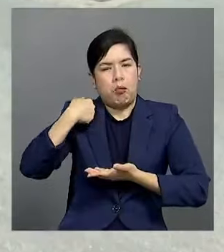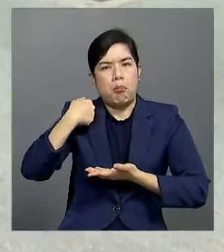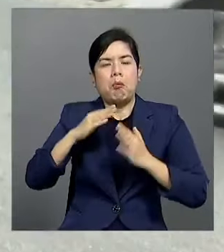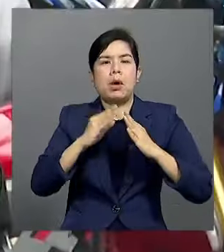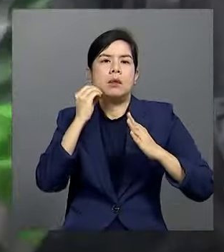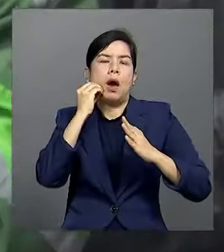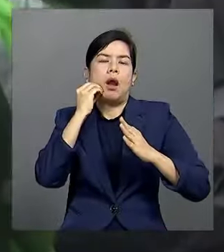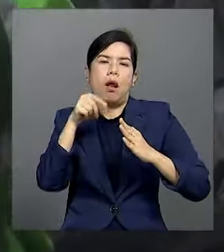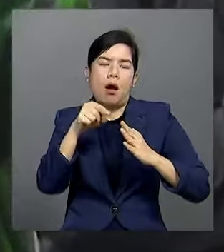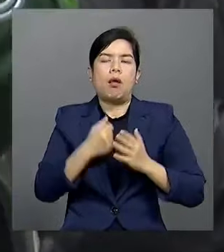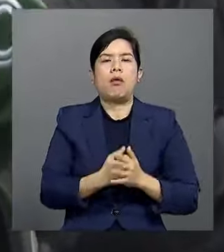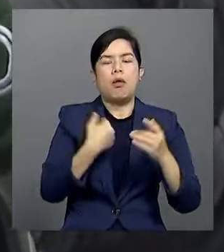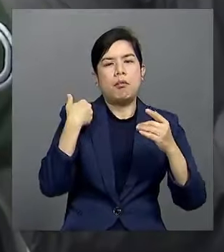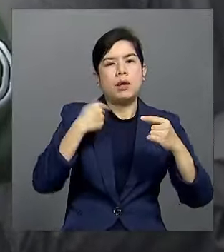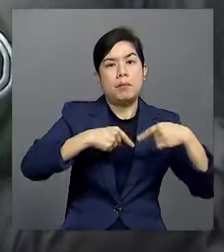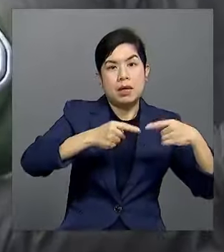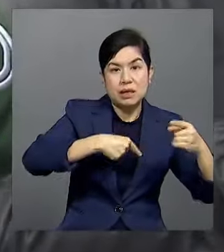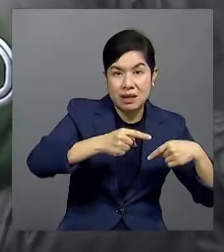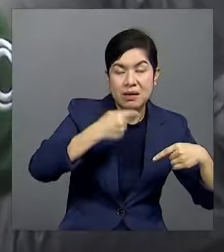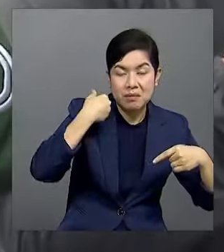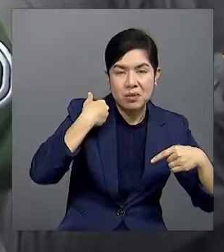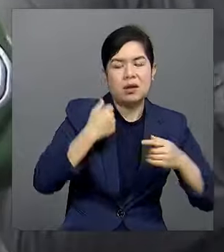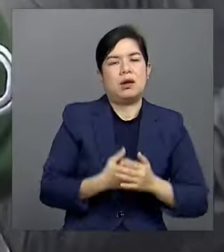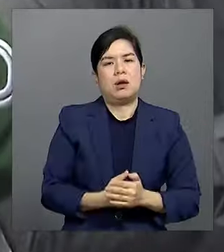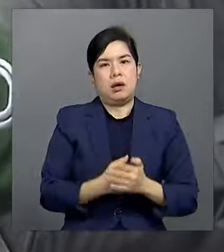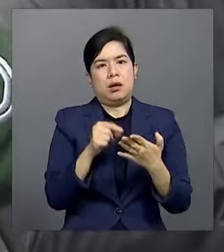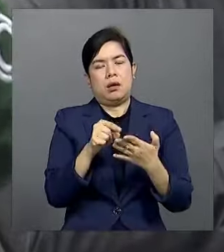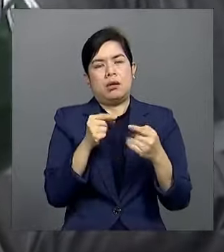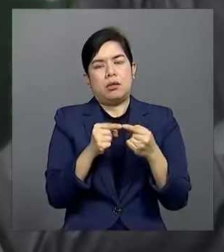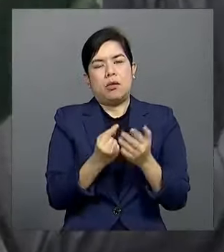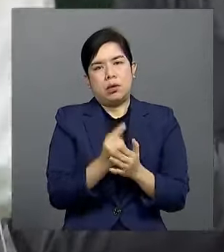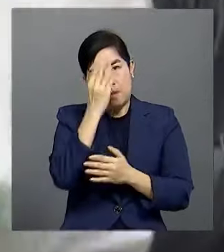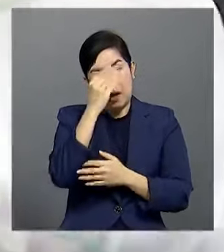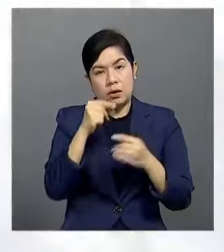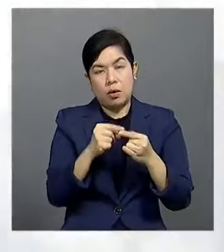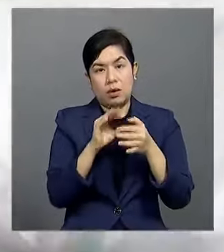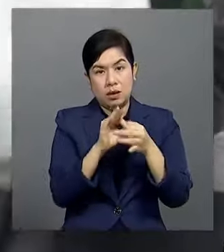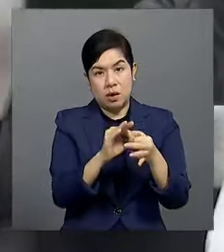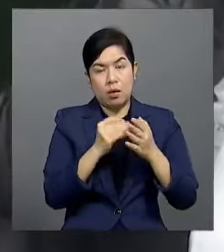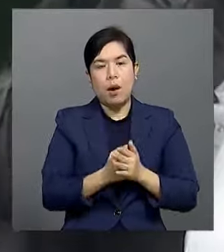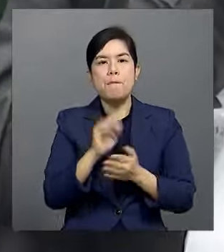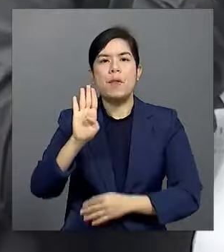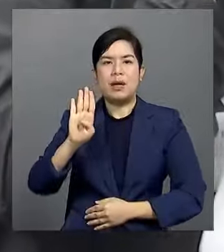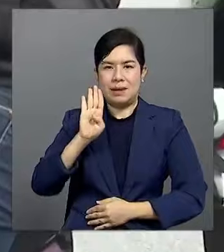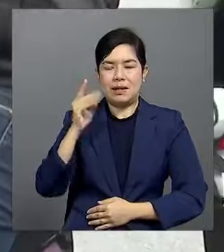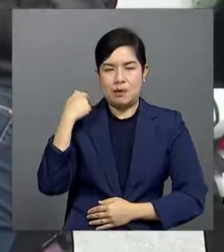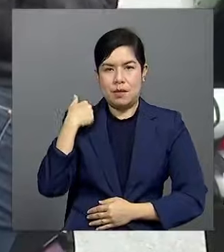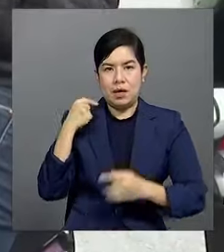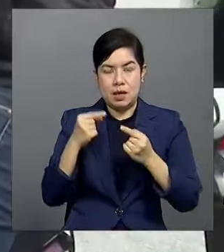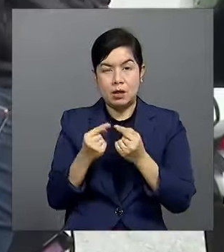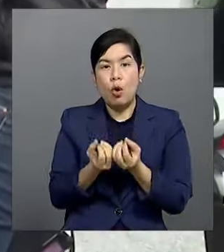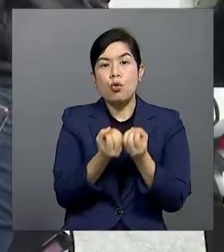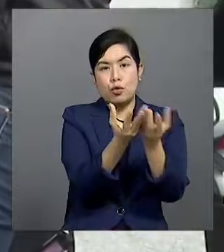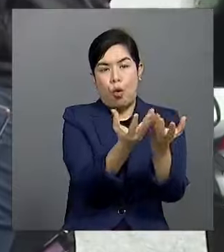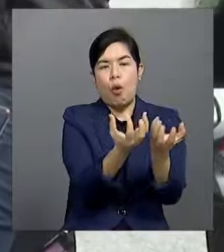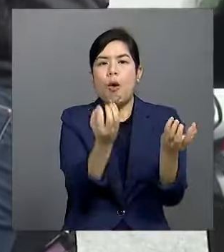รถยนต์รถมอเตอร์ไซค์นะครับเพราะการขยายตัวของบริษัทที่ขนส่งอาหารนะครับ